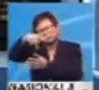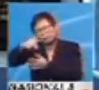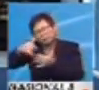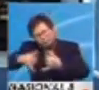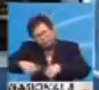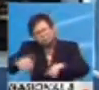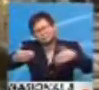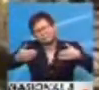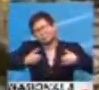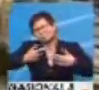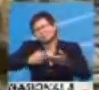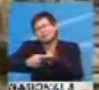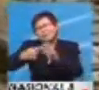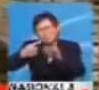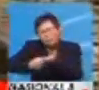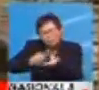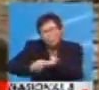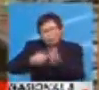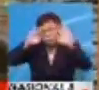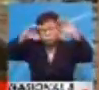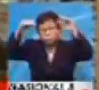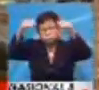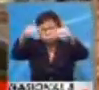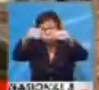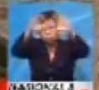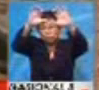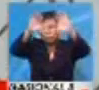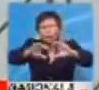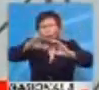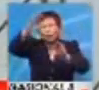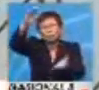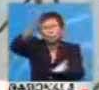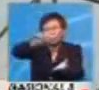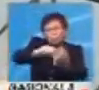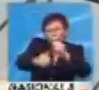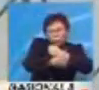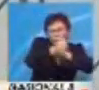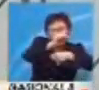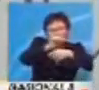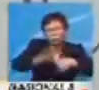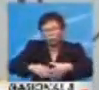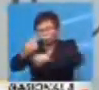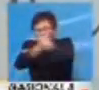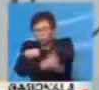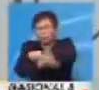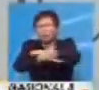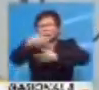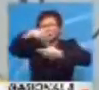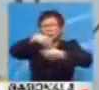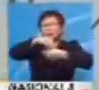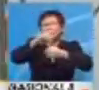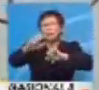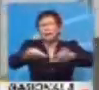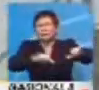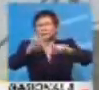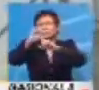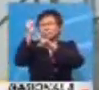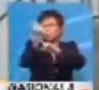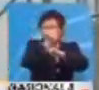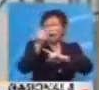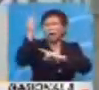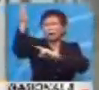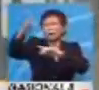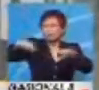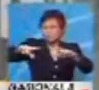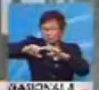berjalan ini perbincangan akan lebih tertumpuk kepada kaidah mengurangkan risiko pekerja asing dalam activity kesatuan antara yang